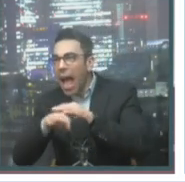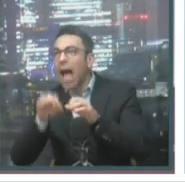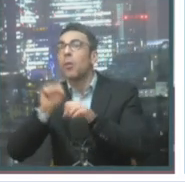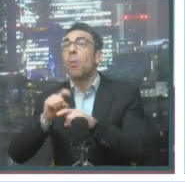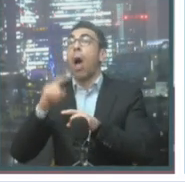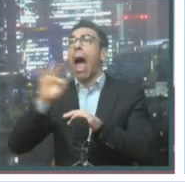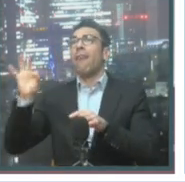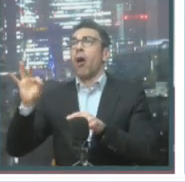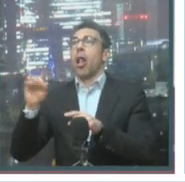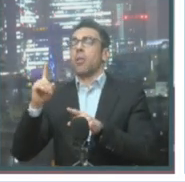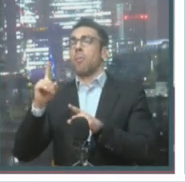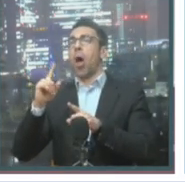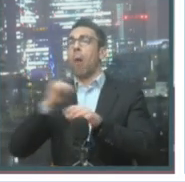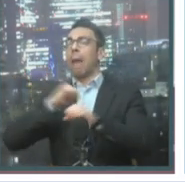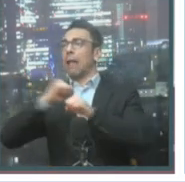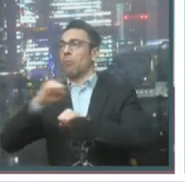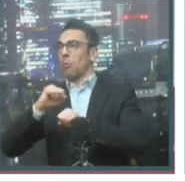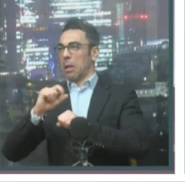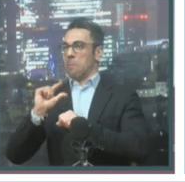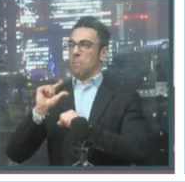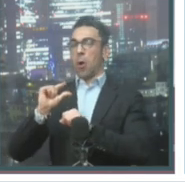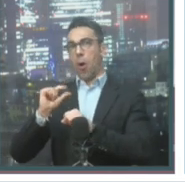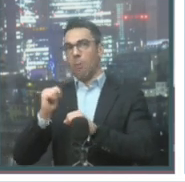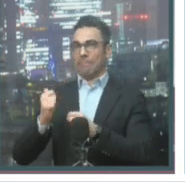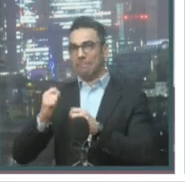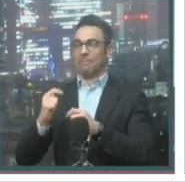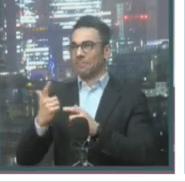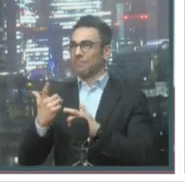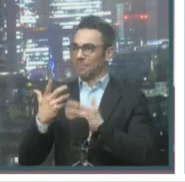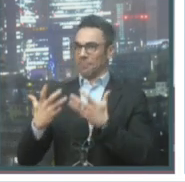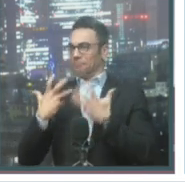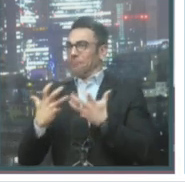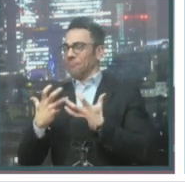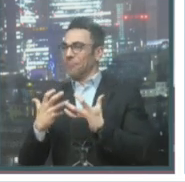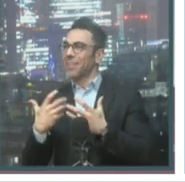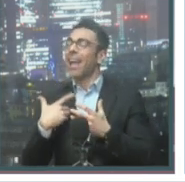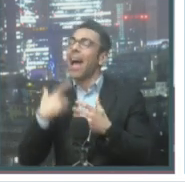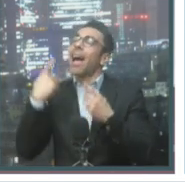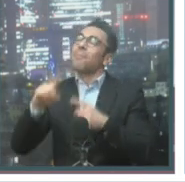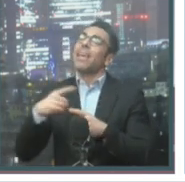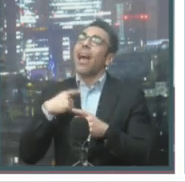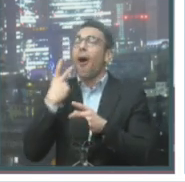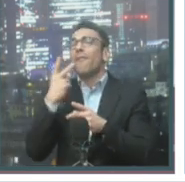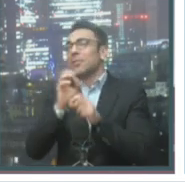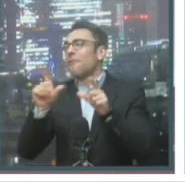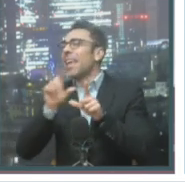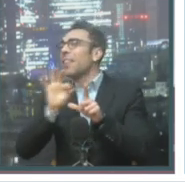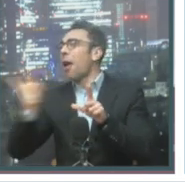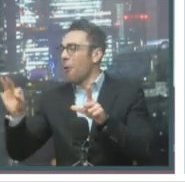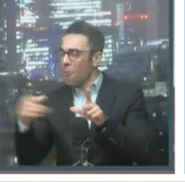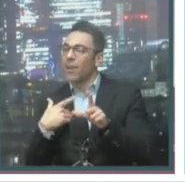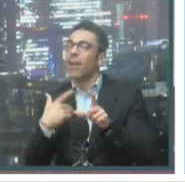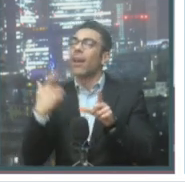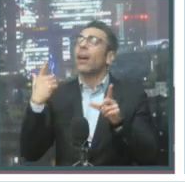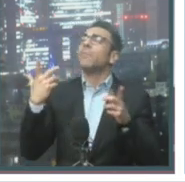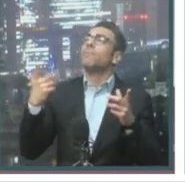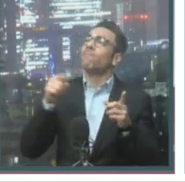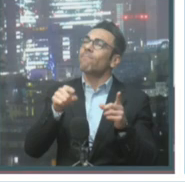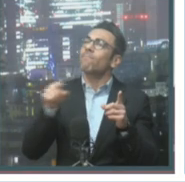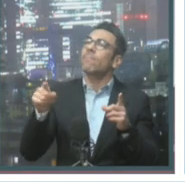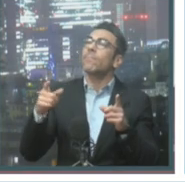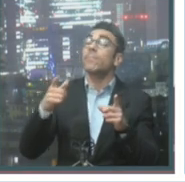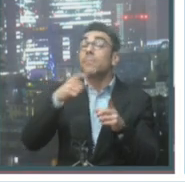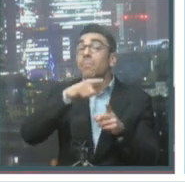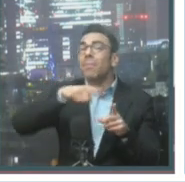scabrosa che potete battuto un po 8 visto anche su certi su certi video come sono stati accolti